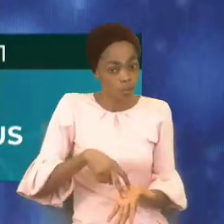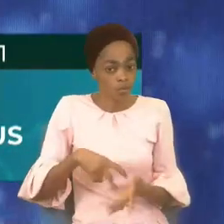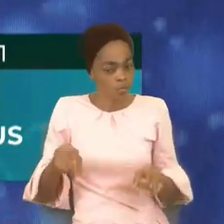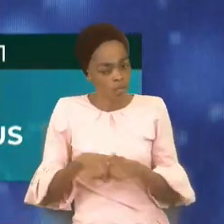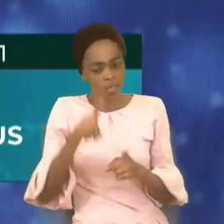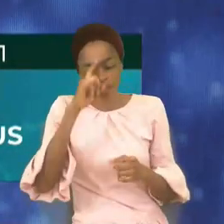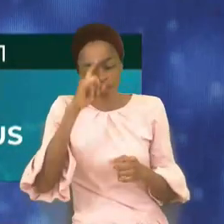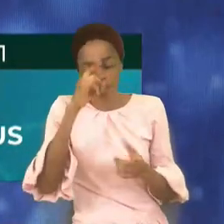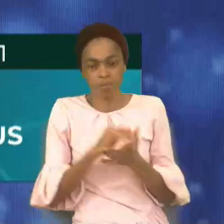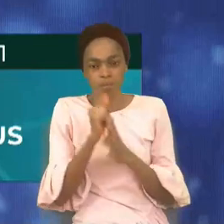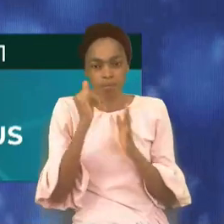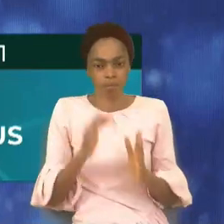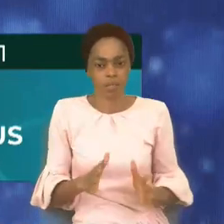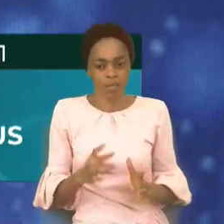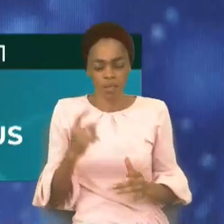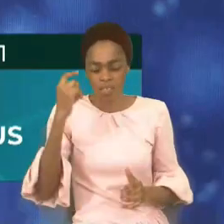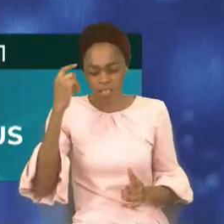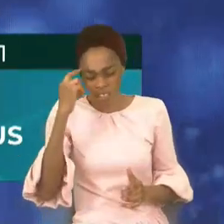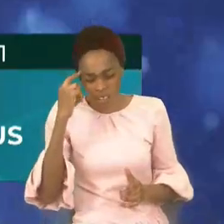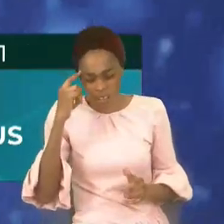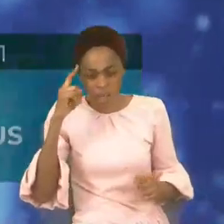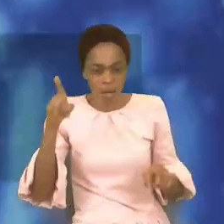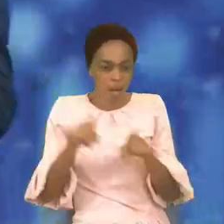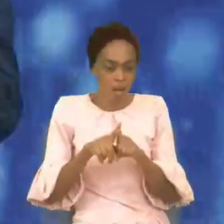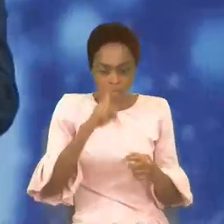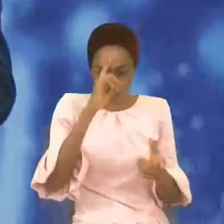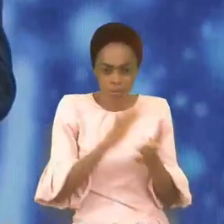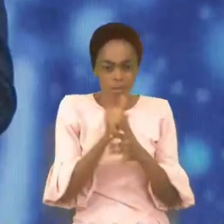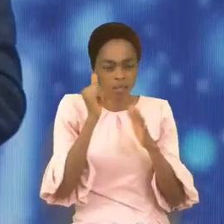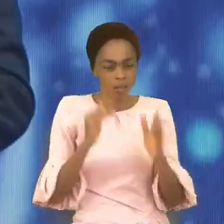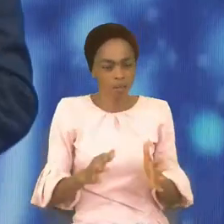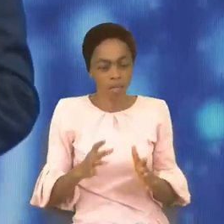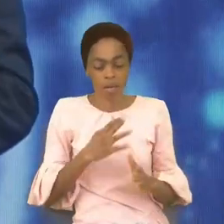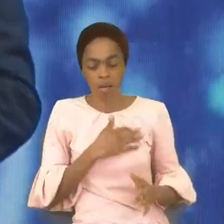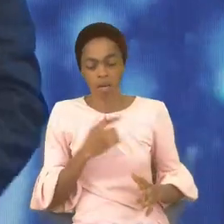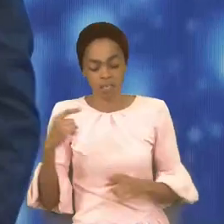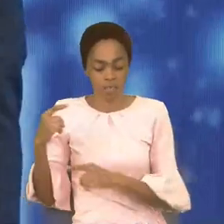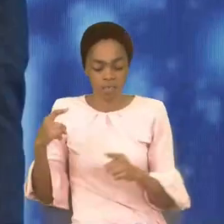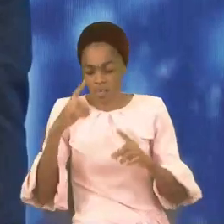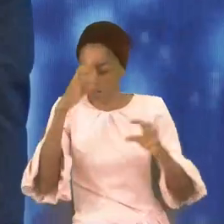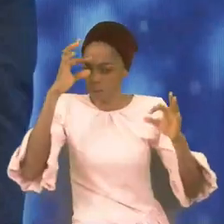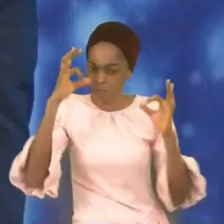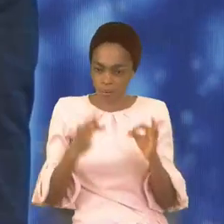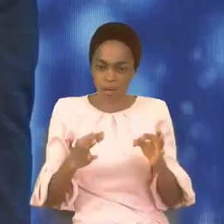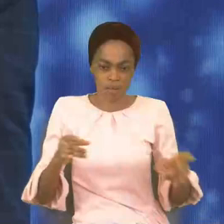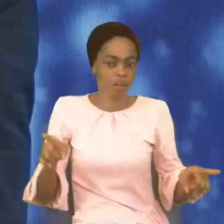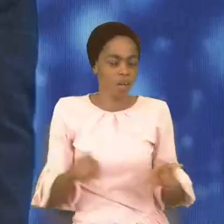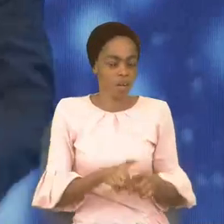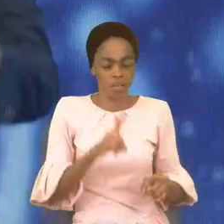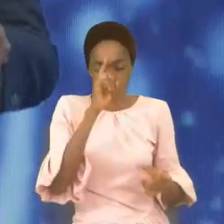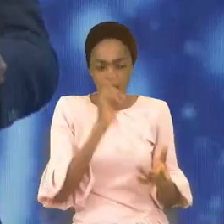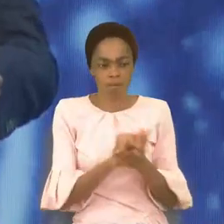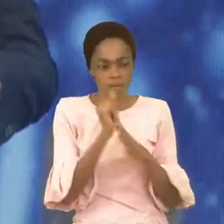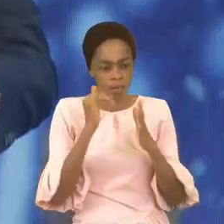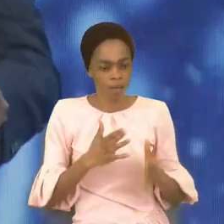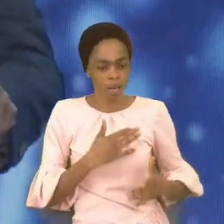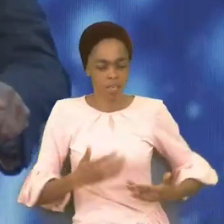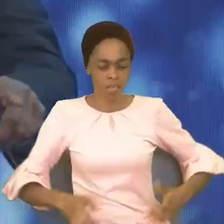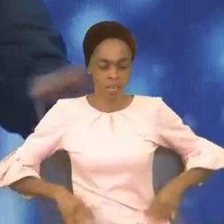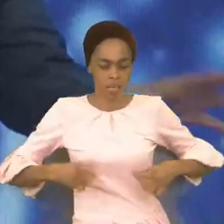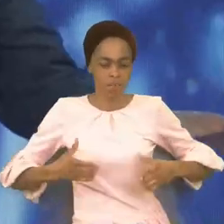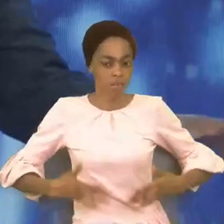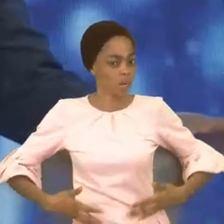que croyants. Ils pensaient comme des croyants. Ils ont décidé comme des croyants. Ils ont vécu